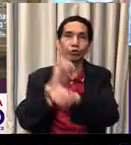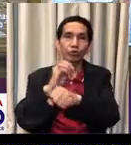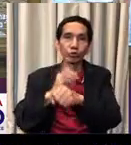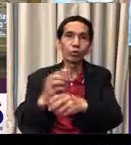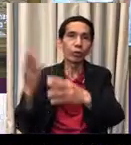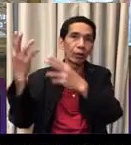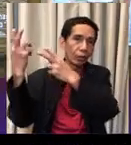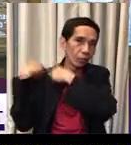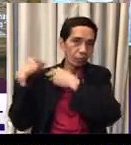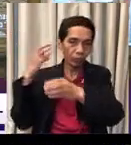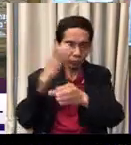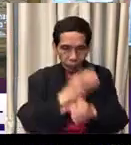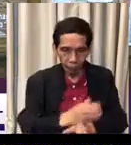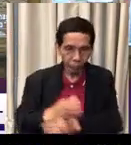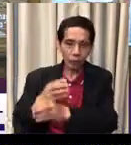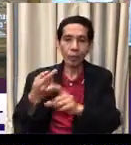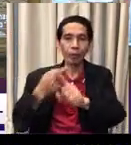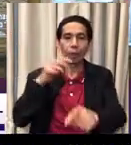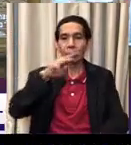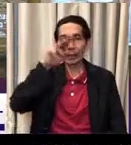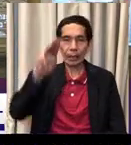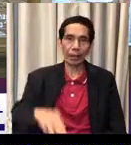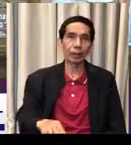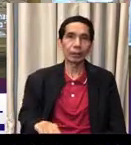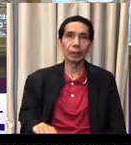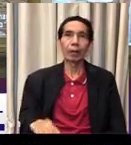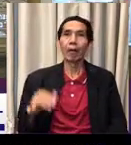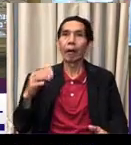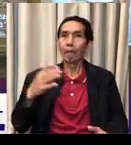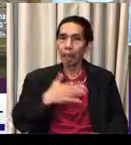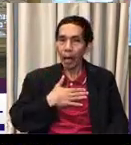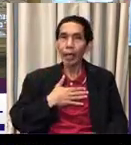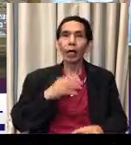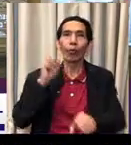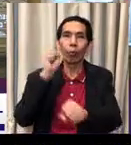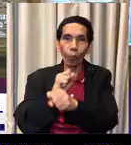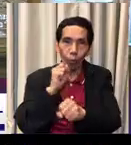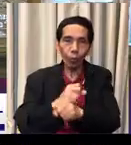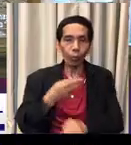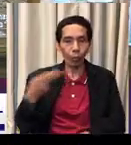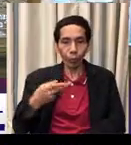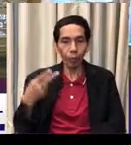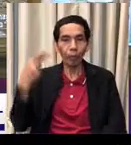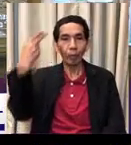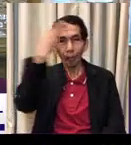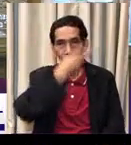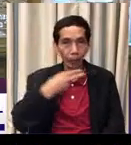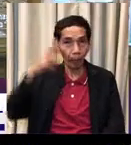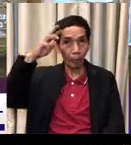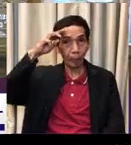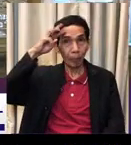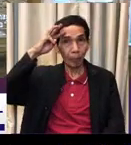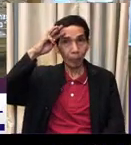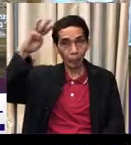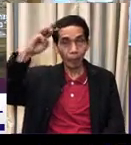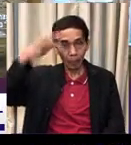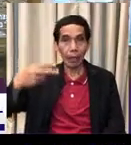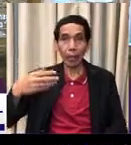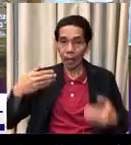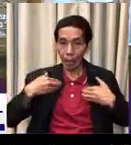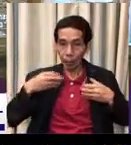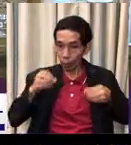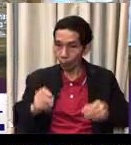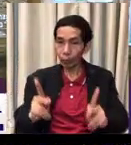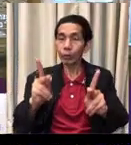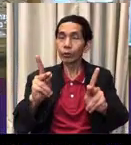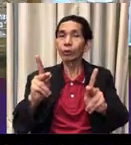na pangalagaan ng mga taga-Maynila. Yun po ang trabaho namin ni Vice Mayor. Kung may pagkakataon,